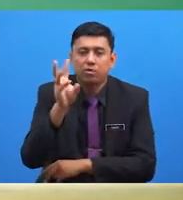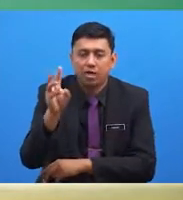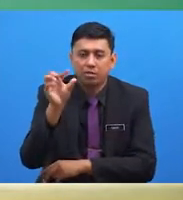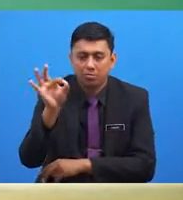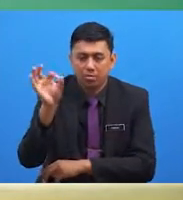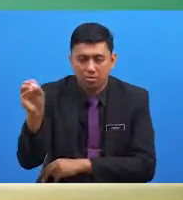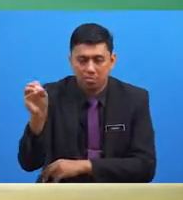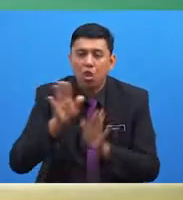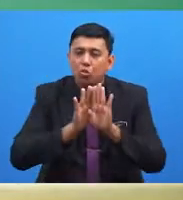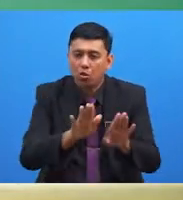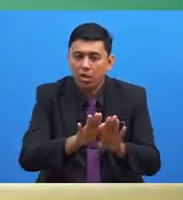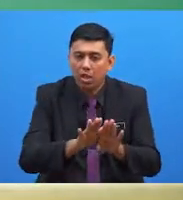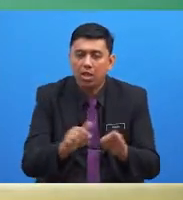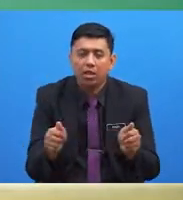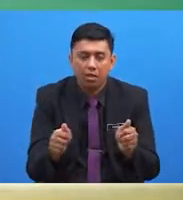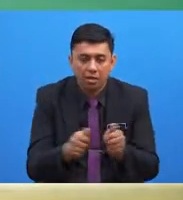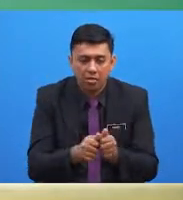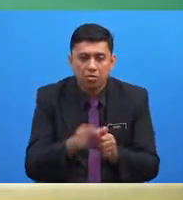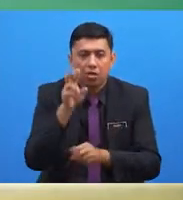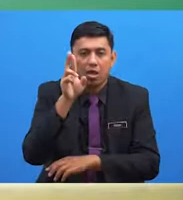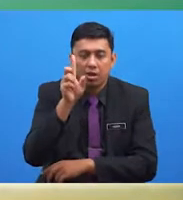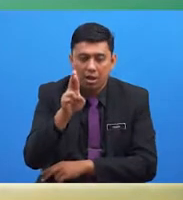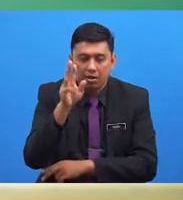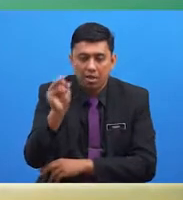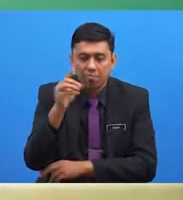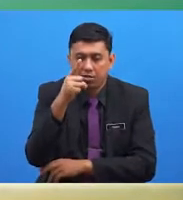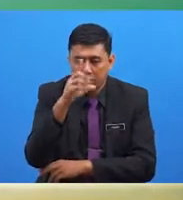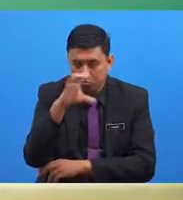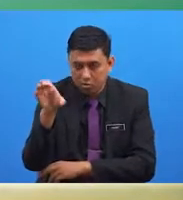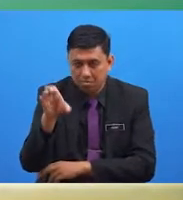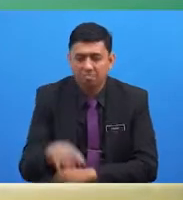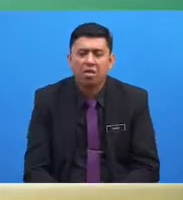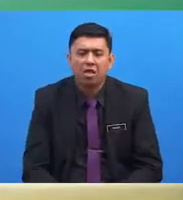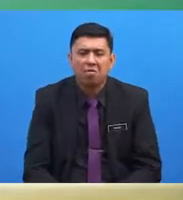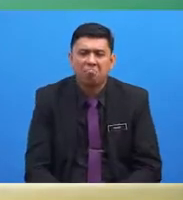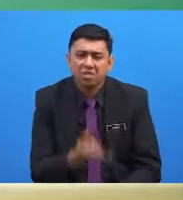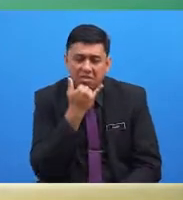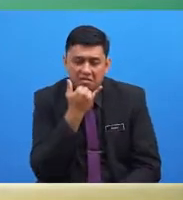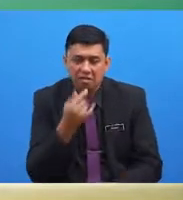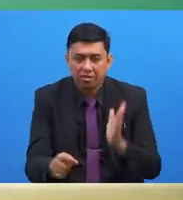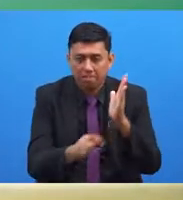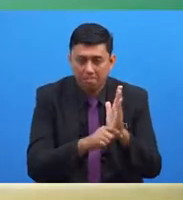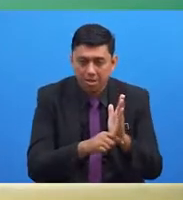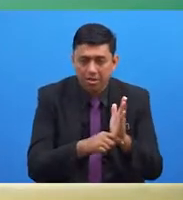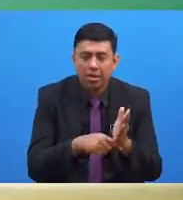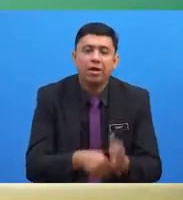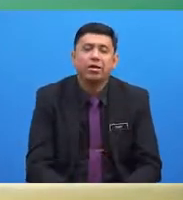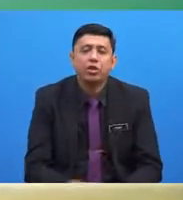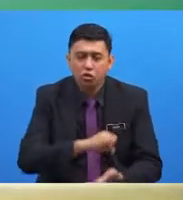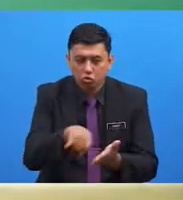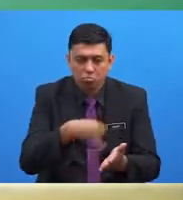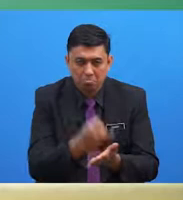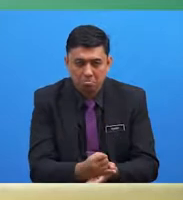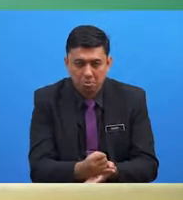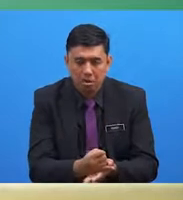RM1690 akan ditolak dengan RM100 kerana tersalah tambah amount RM100